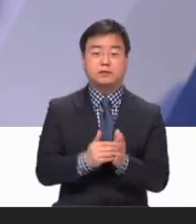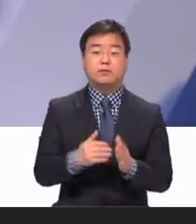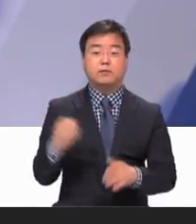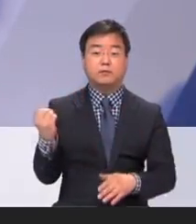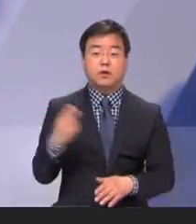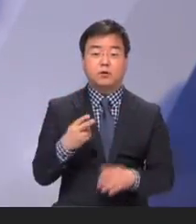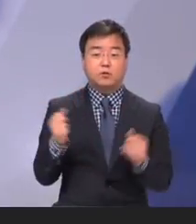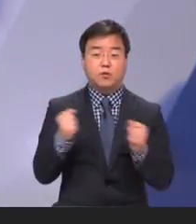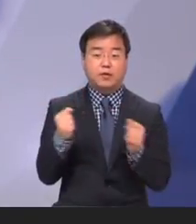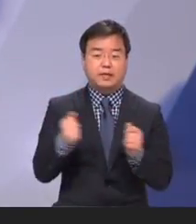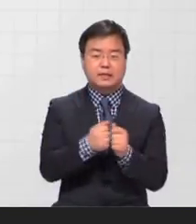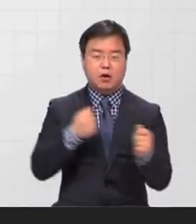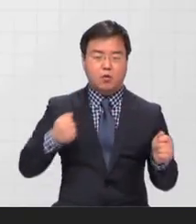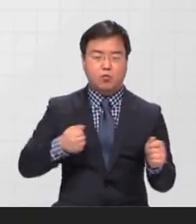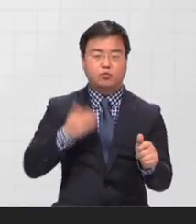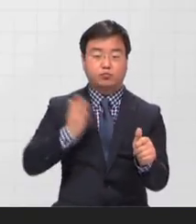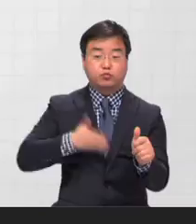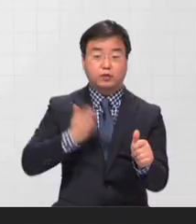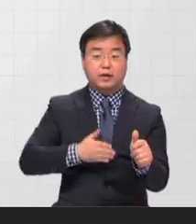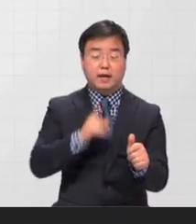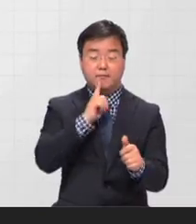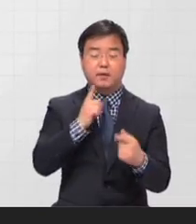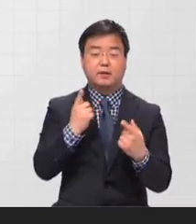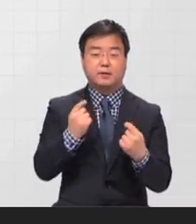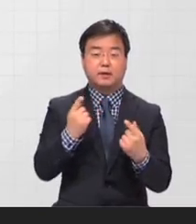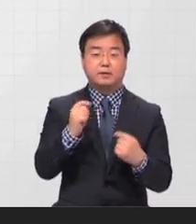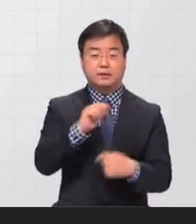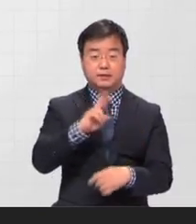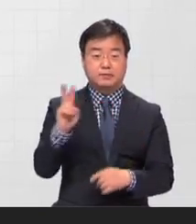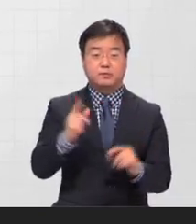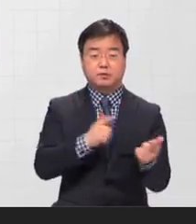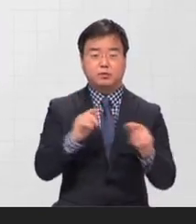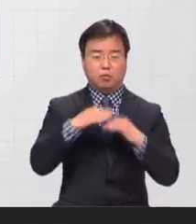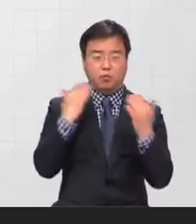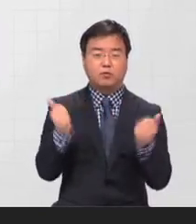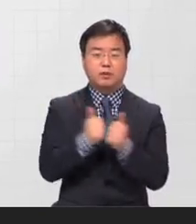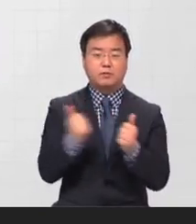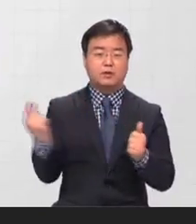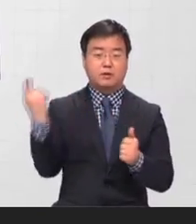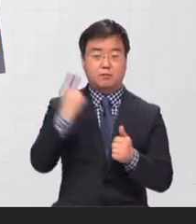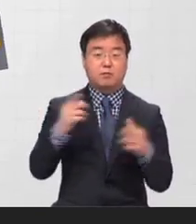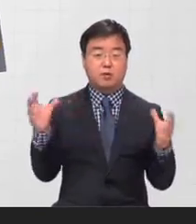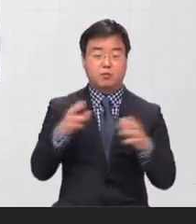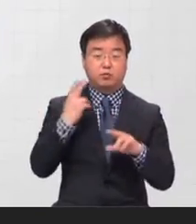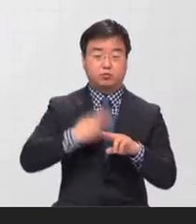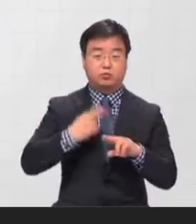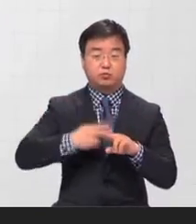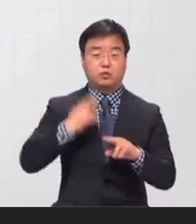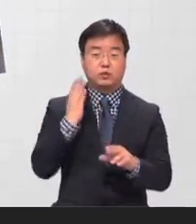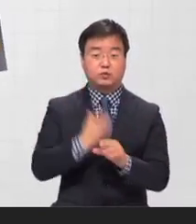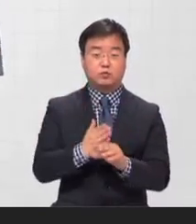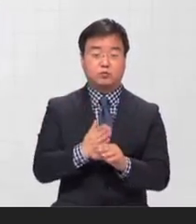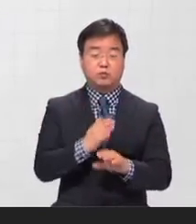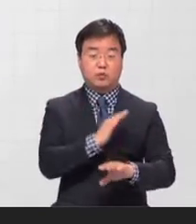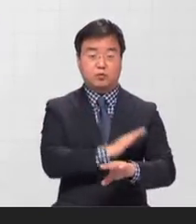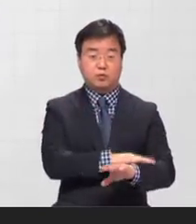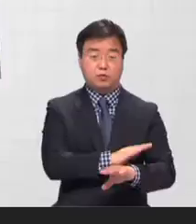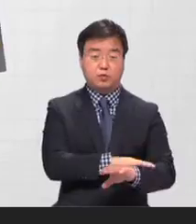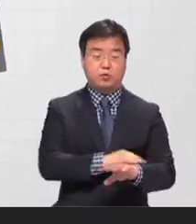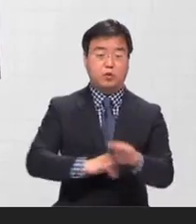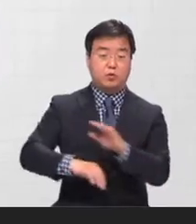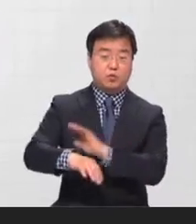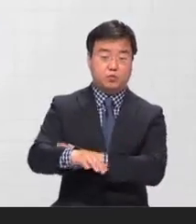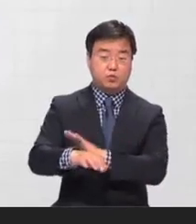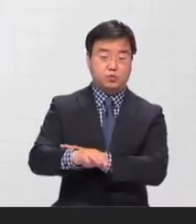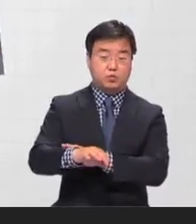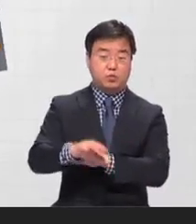그다음에 냉장고를 부탁해 같은 프로그램도 다 남자들이 나와서 요리를 합니다. 여기 지금 뭐 여기 맨 왼쪽에 이제 오른쪽 왼쪽